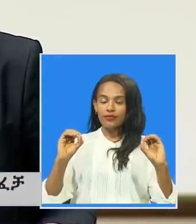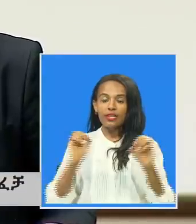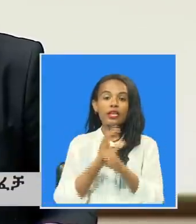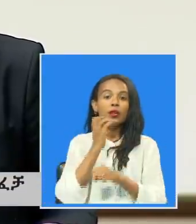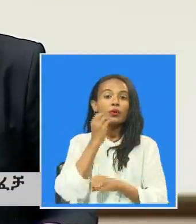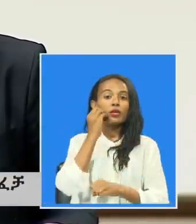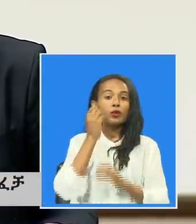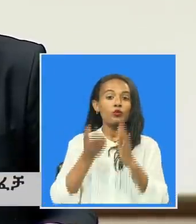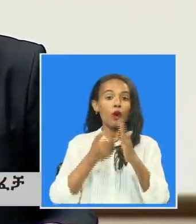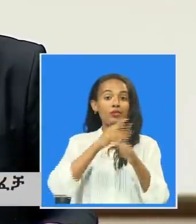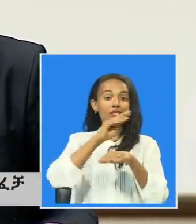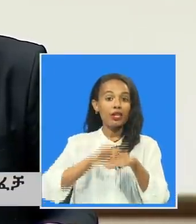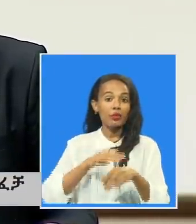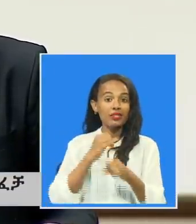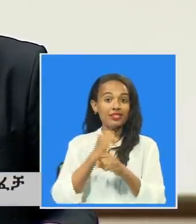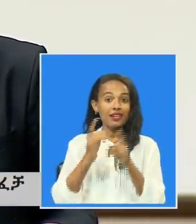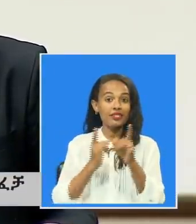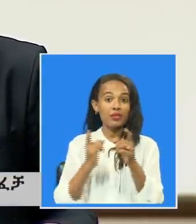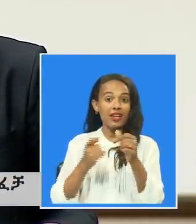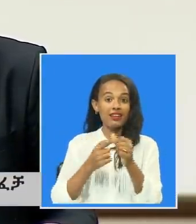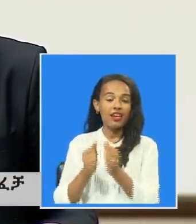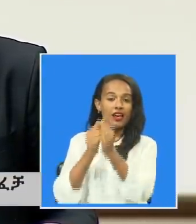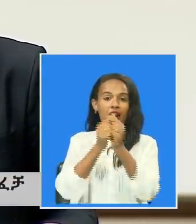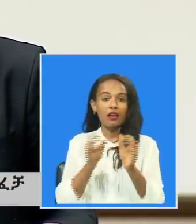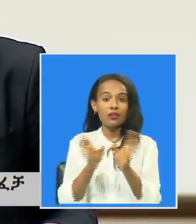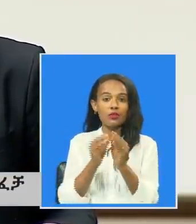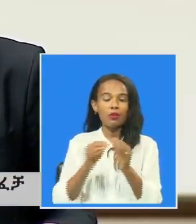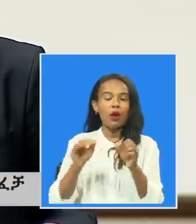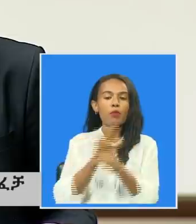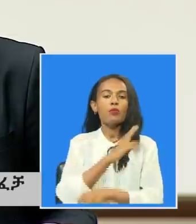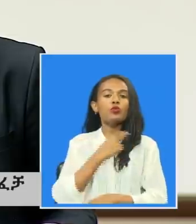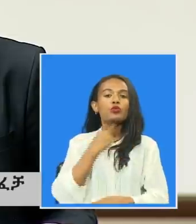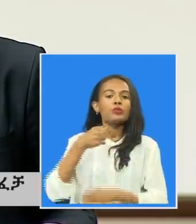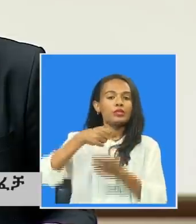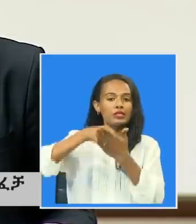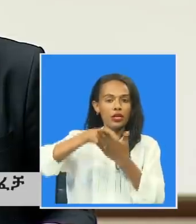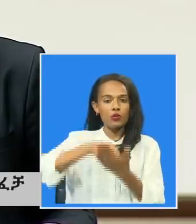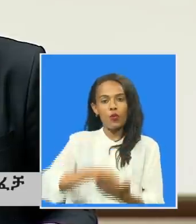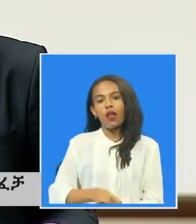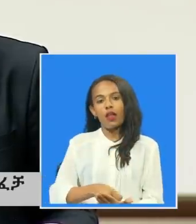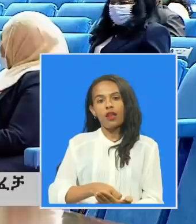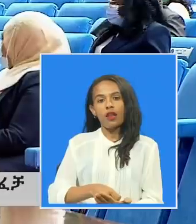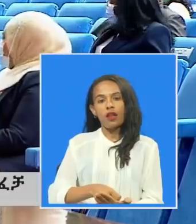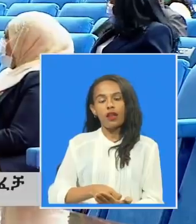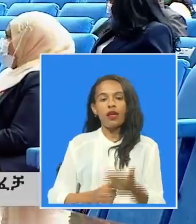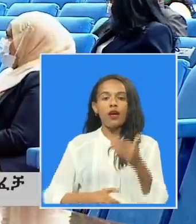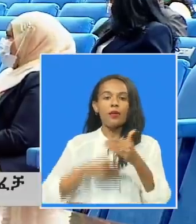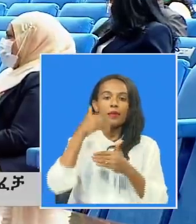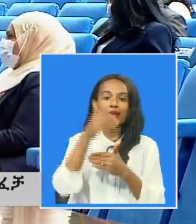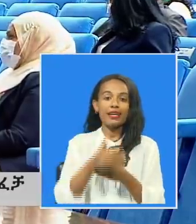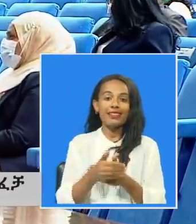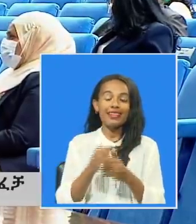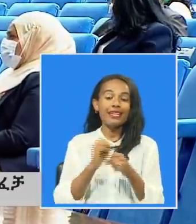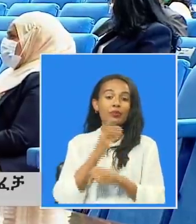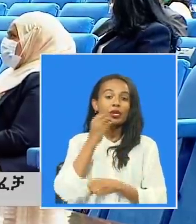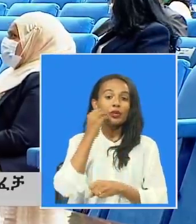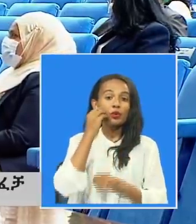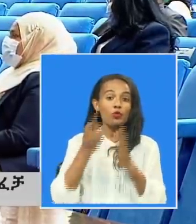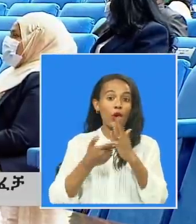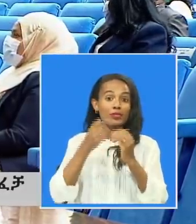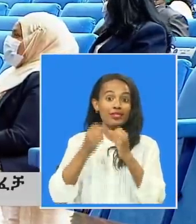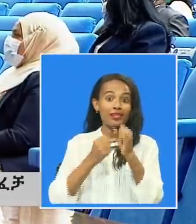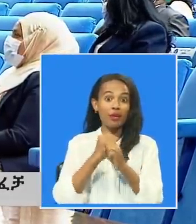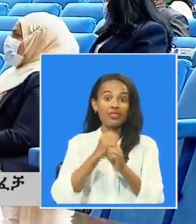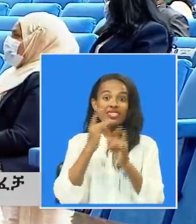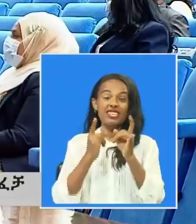የምክር ቤቶቹ አምስተኛ ዓመት የሥራ ዘመን አንደኛ የጋራ ስብሰባ ቃለ ጉባኤ በሙሉ ድምጽ ጸድቋል። በመቀጠል የምክር ቤቶቹ አምስተኛ ዓመት